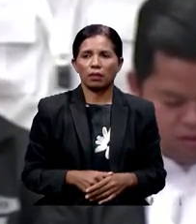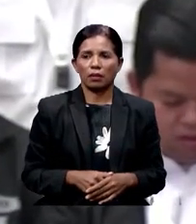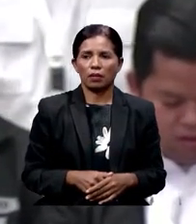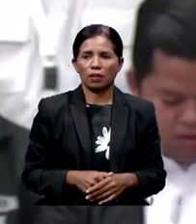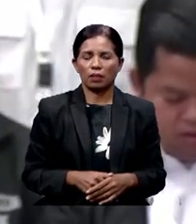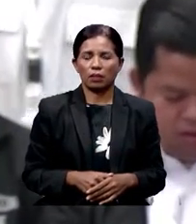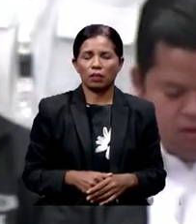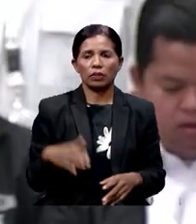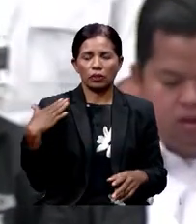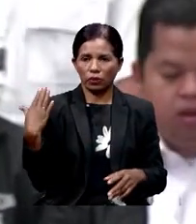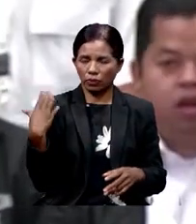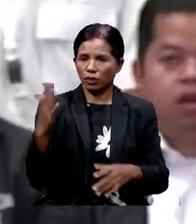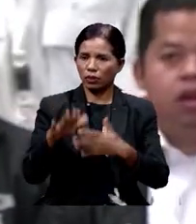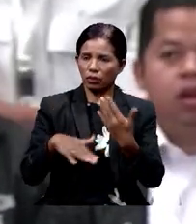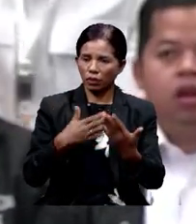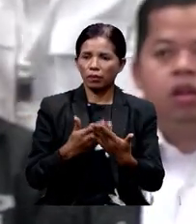anak-anak muda,